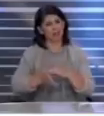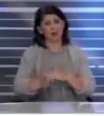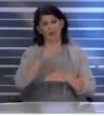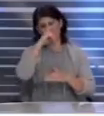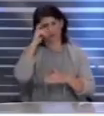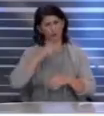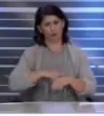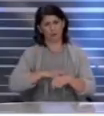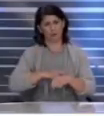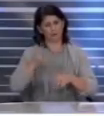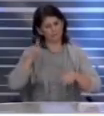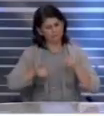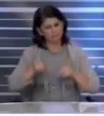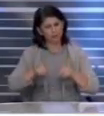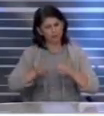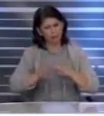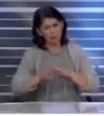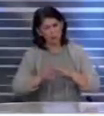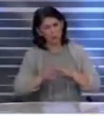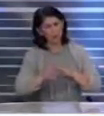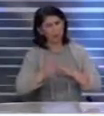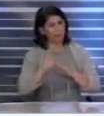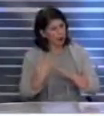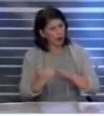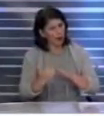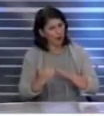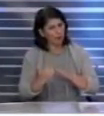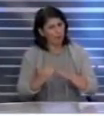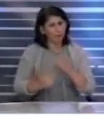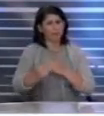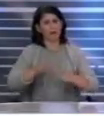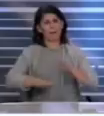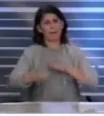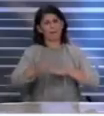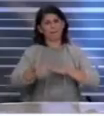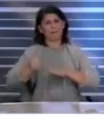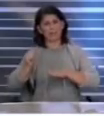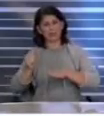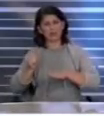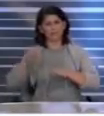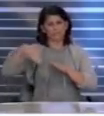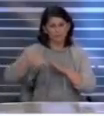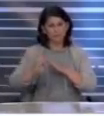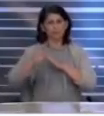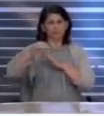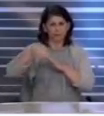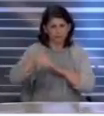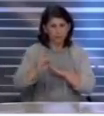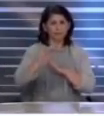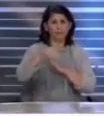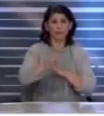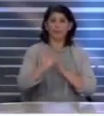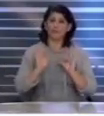μικρές προόδους, κάποια πισωγυρίσματα και πολλές διάφορες διακυμάνσεις που σίγουρα με